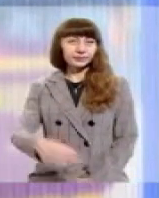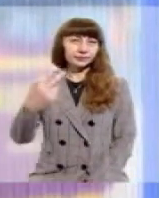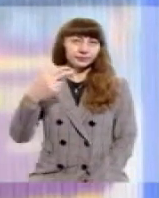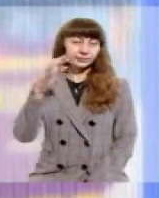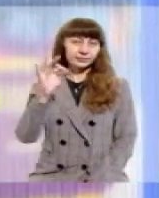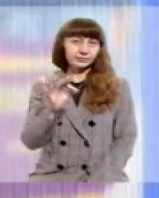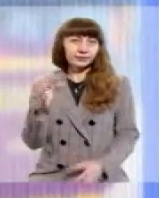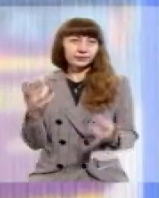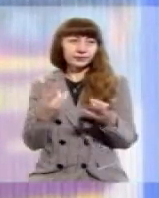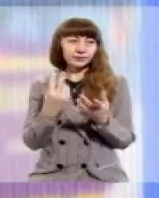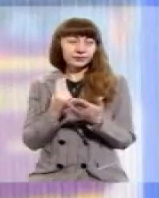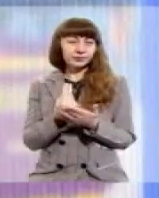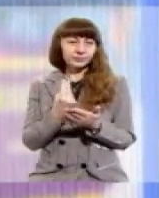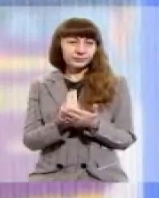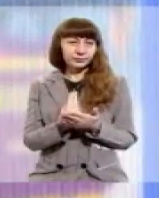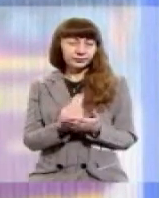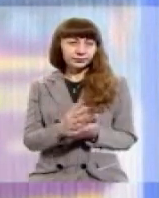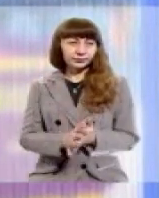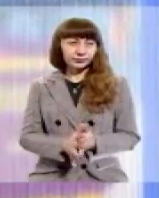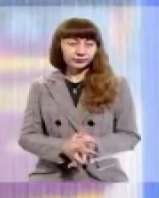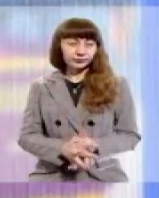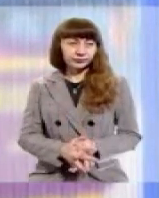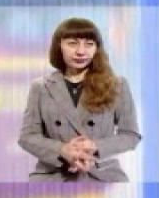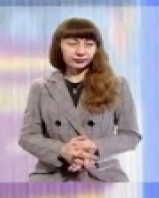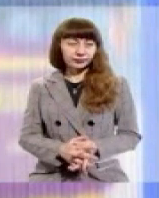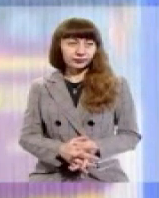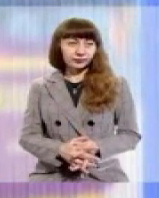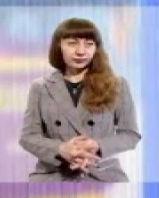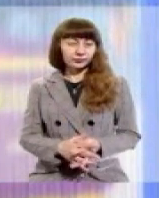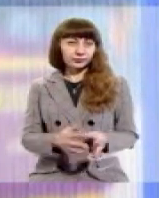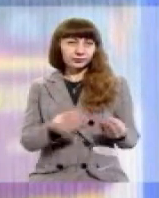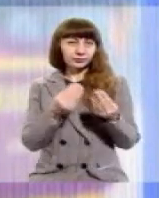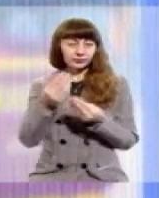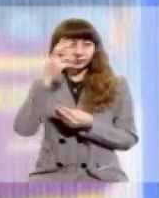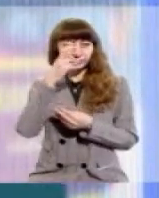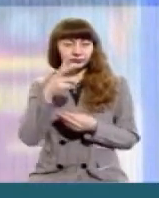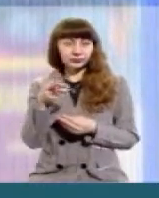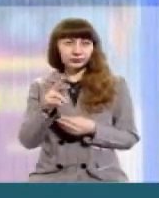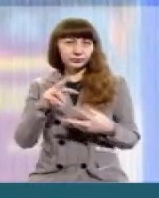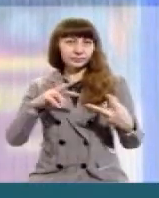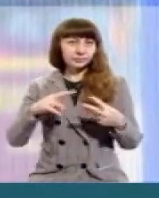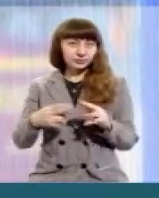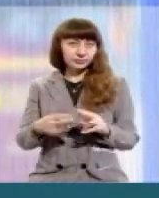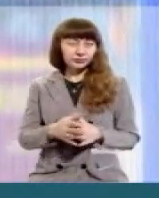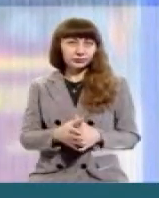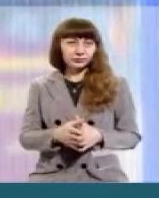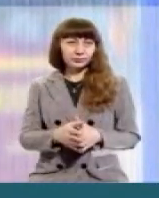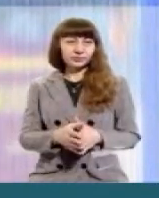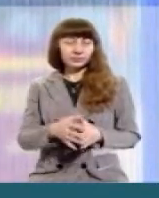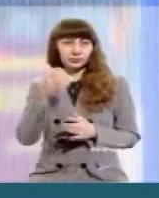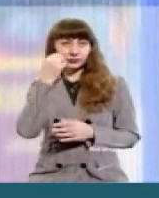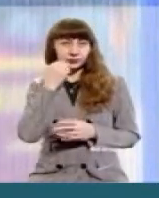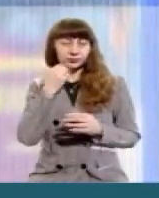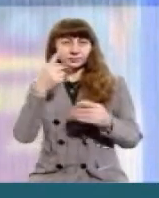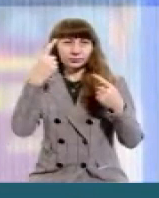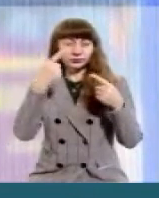размере до 20% от стоимости техники. Сондай ақ қолдануға жарамсыз тракторлар мен